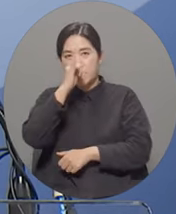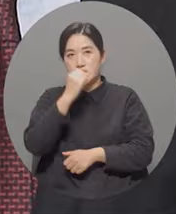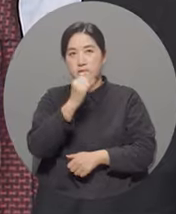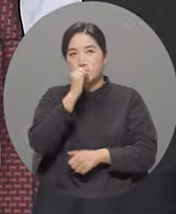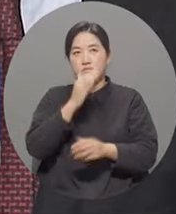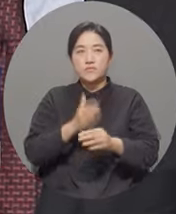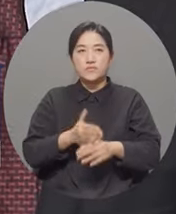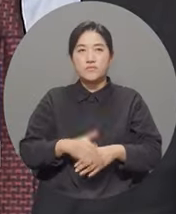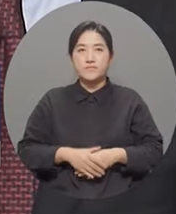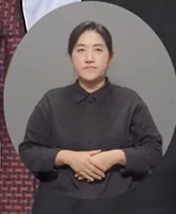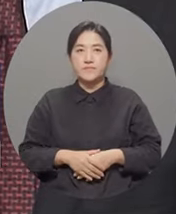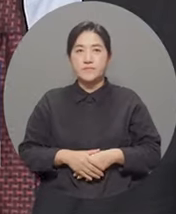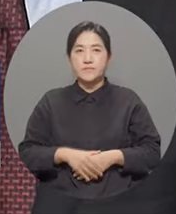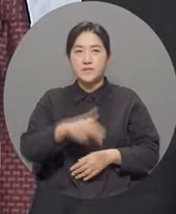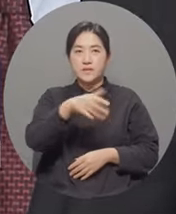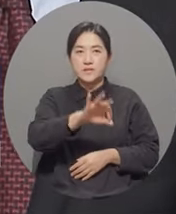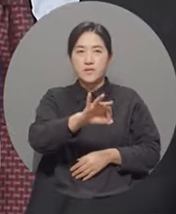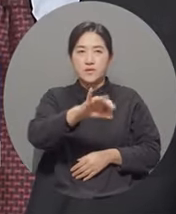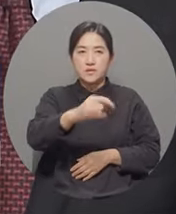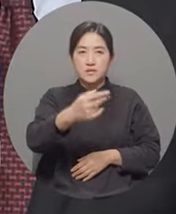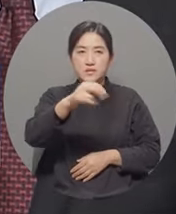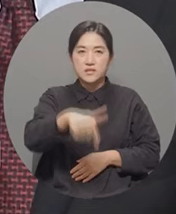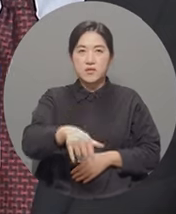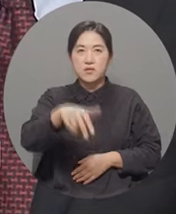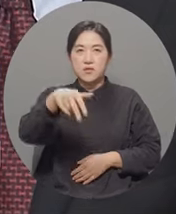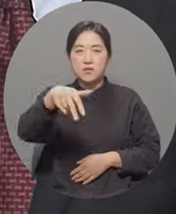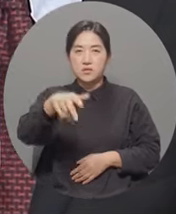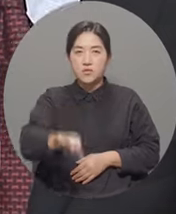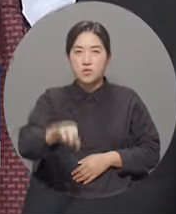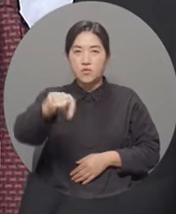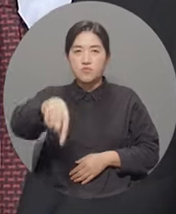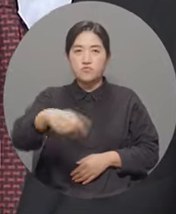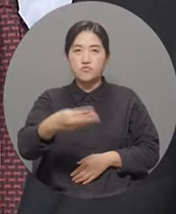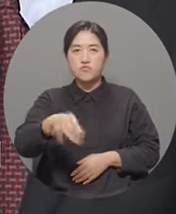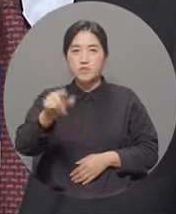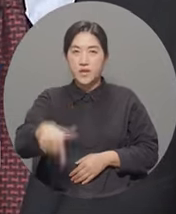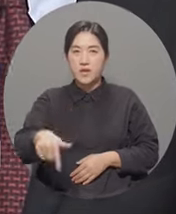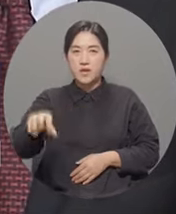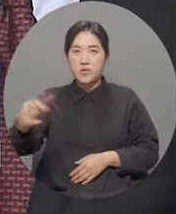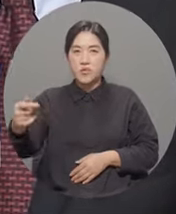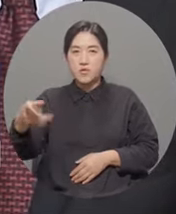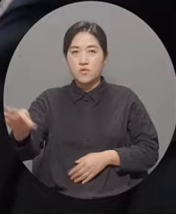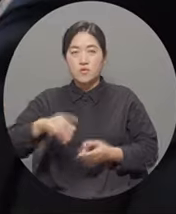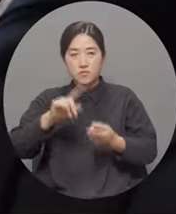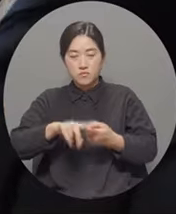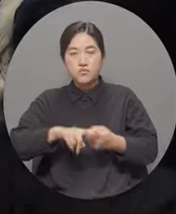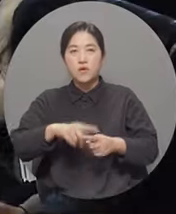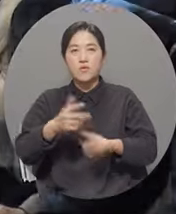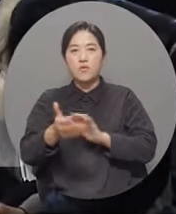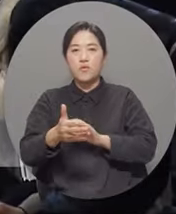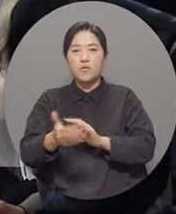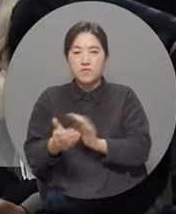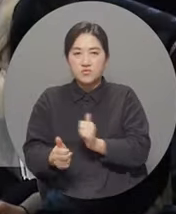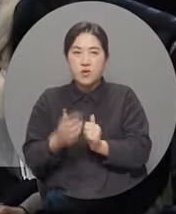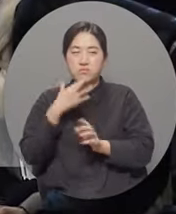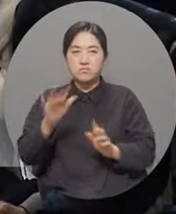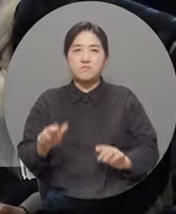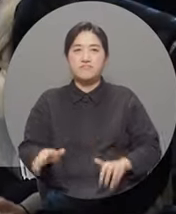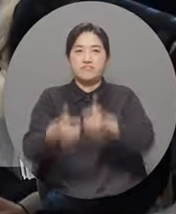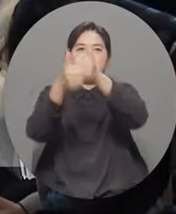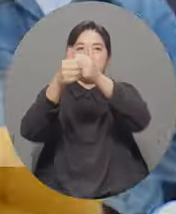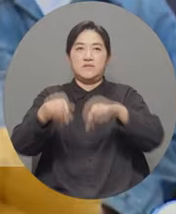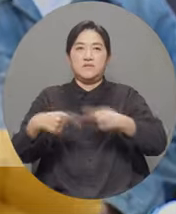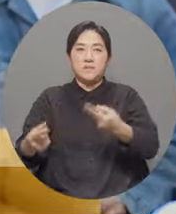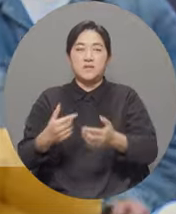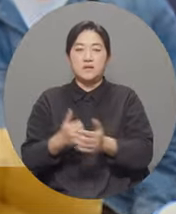나옵니다 정진석 정우택 권영세 등 중진들도 본선행을 확정지었습니다 공천 후반부 이른바 친